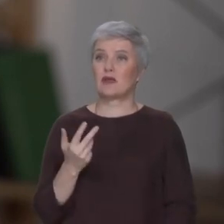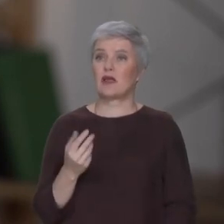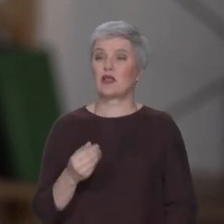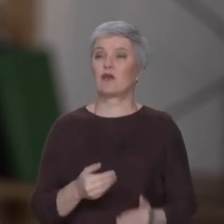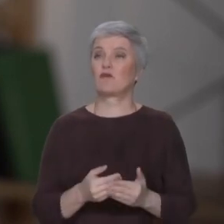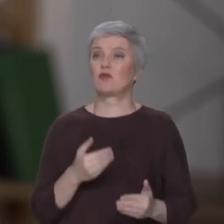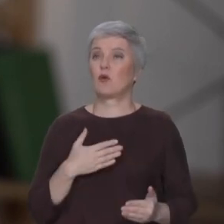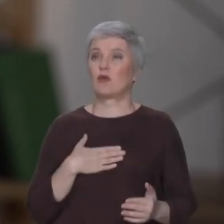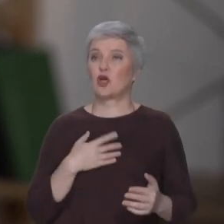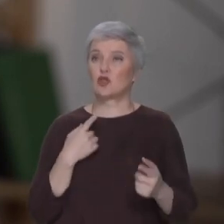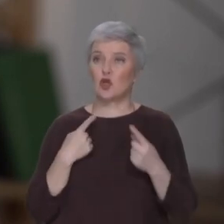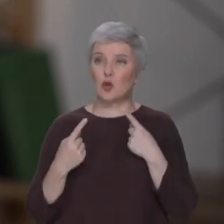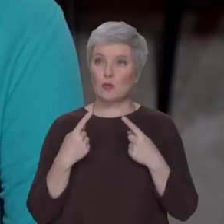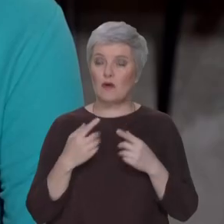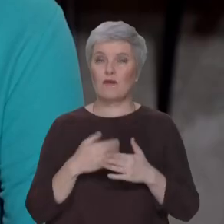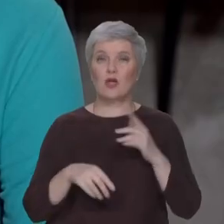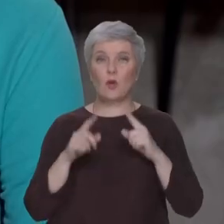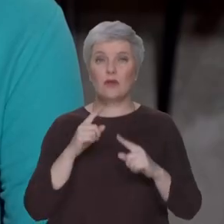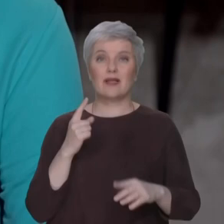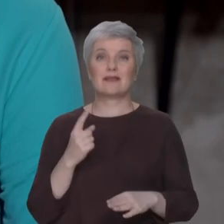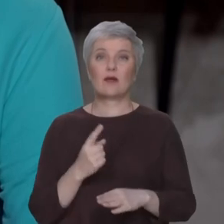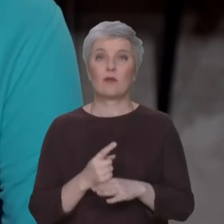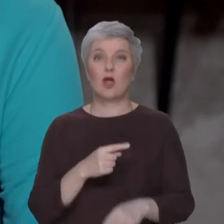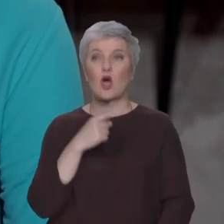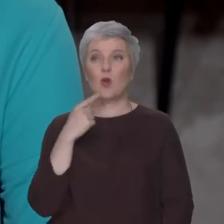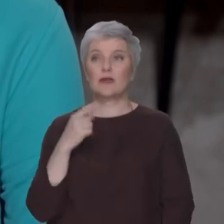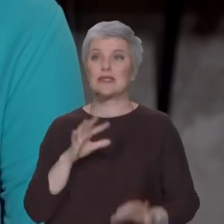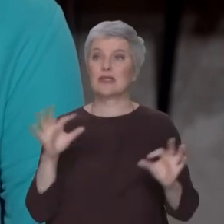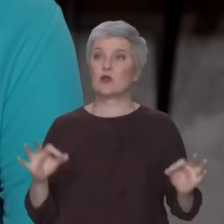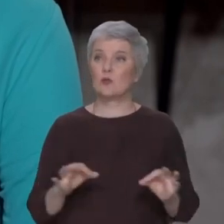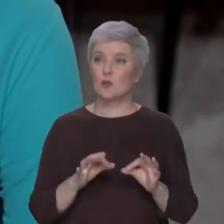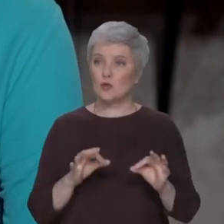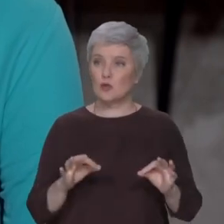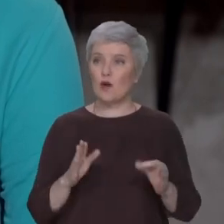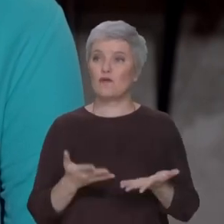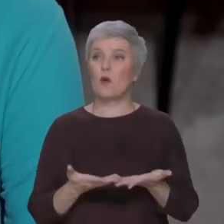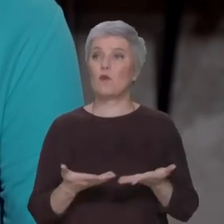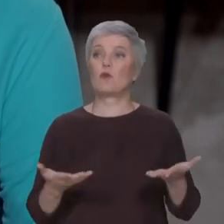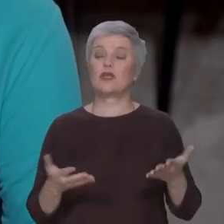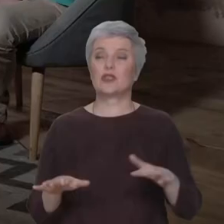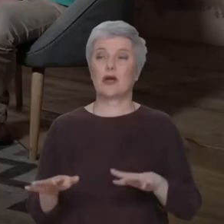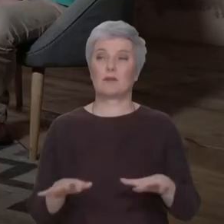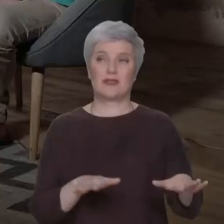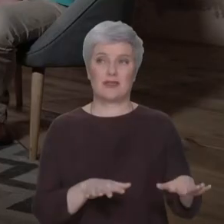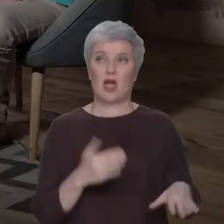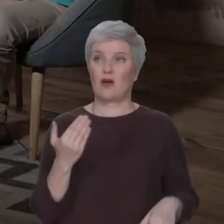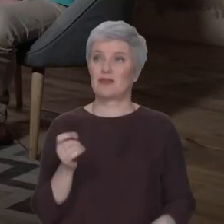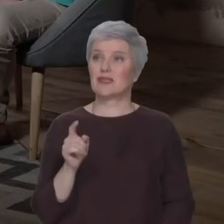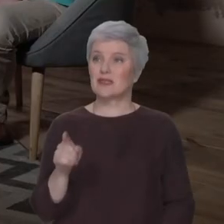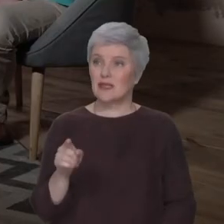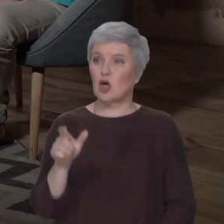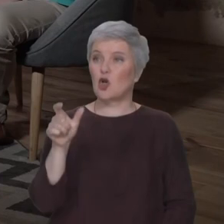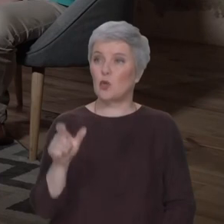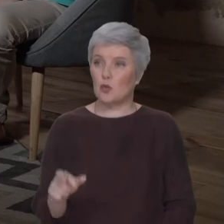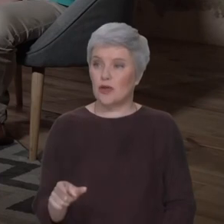до нашої розмови Верховна Рада заборонила російську музику в публічних місцях. Ви, в принципі, з тих людей, які вболівали